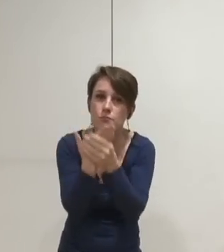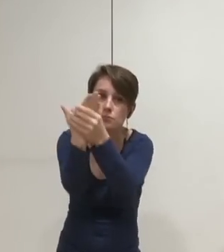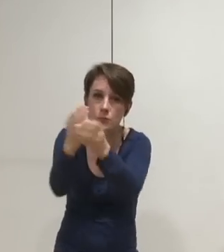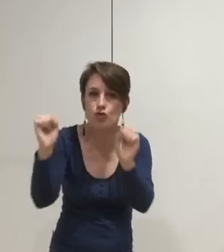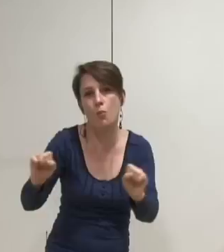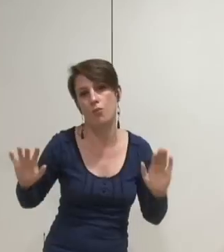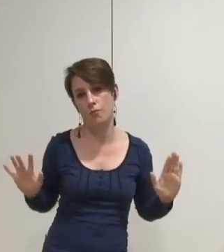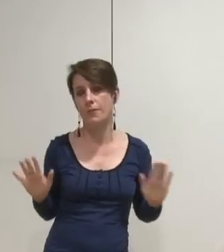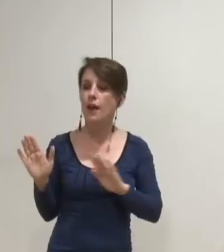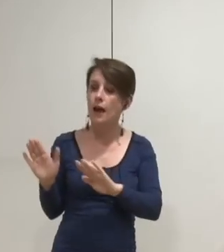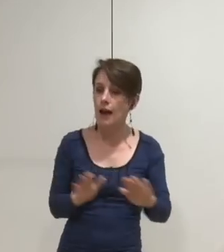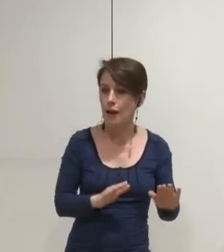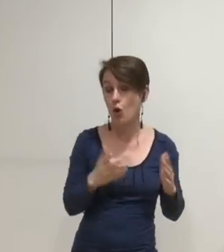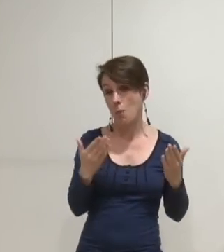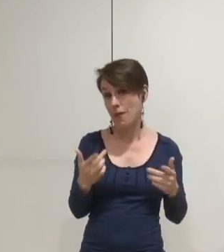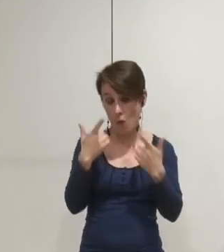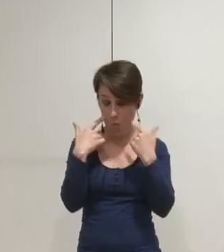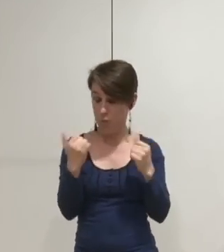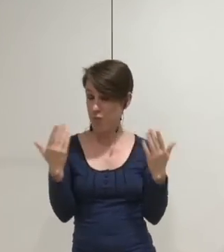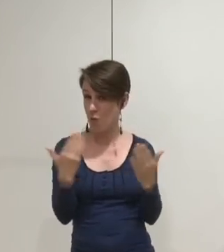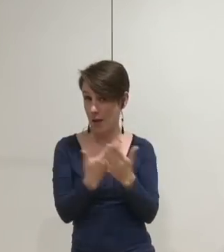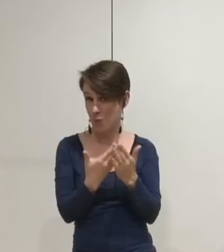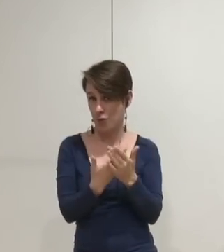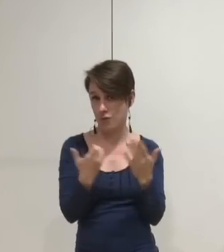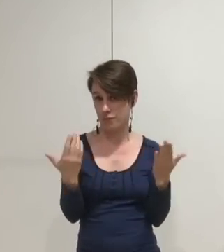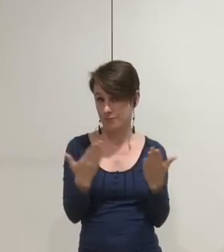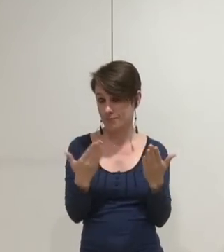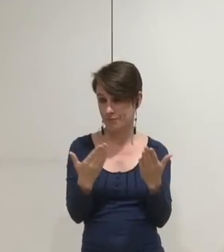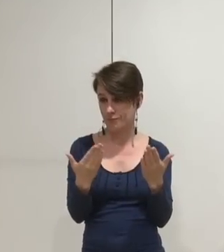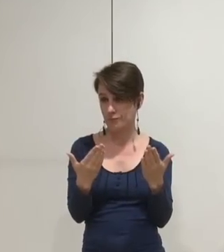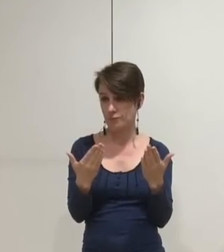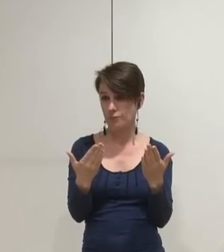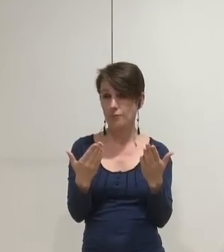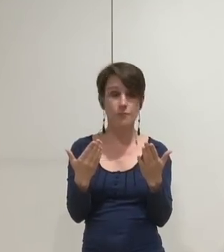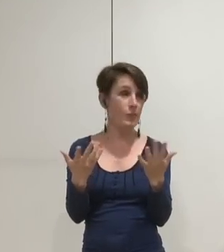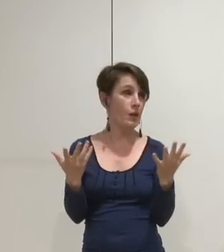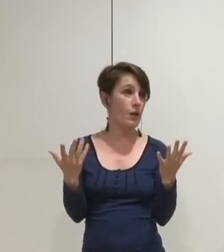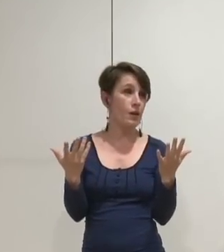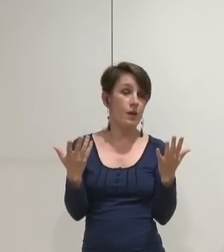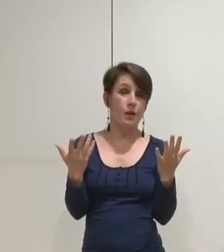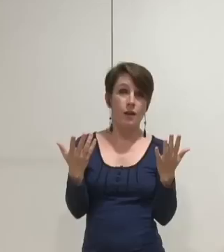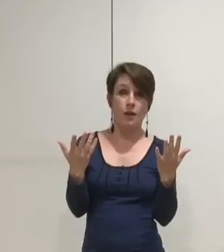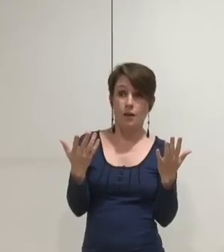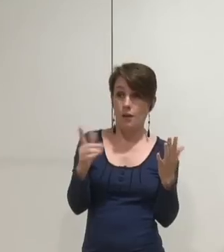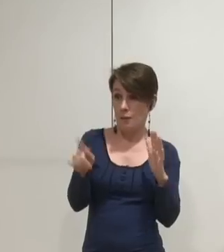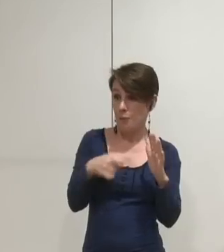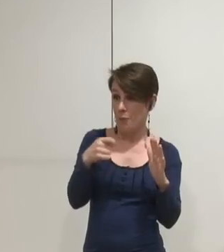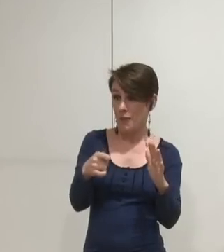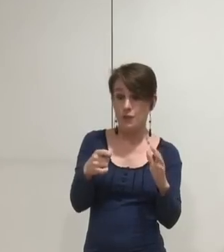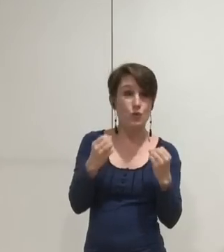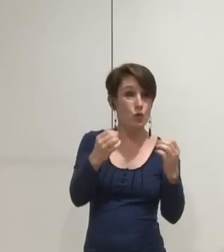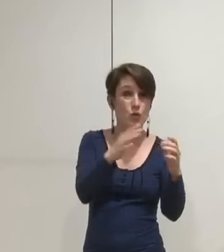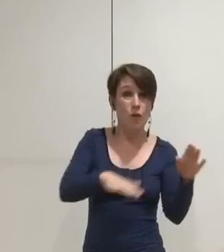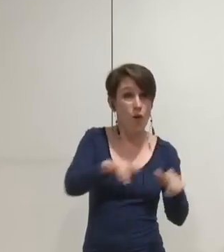finalement c'est que sur ces questions là il y a une culture qui est faible et qu'au fond bah oui il y a certains élus